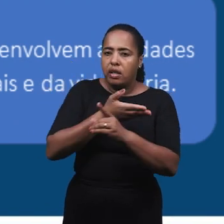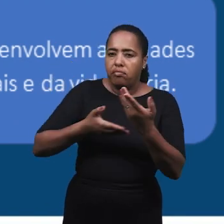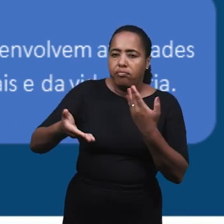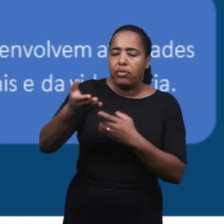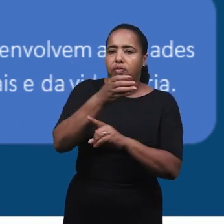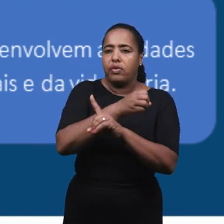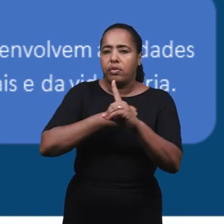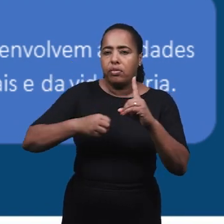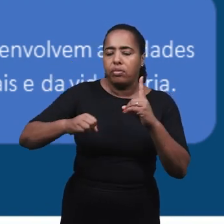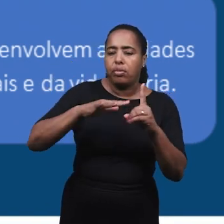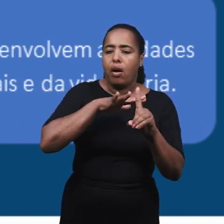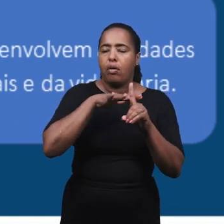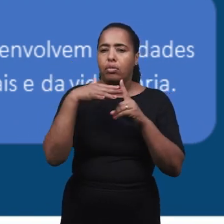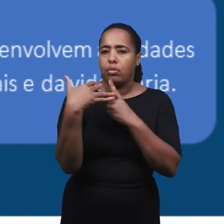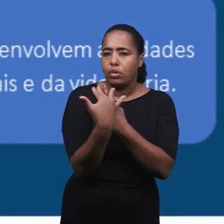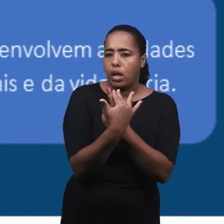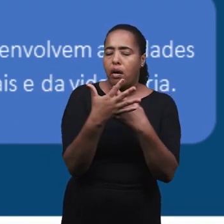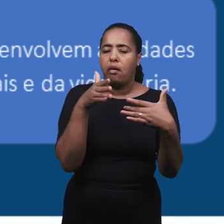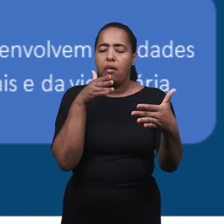cerveau